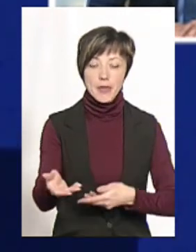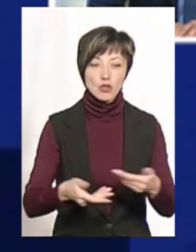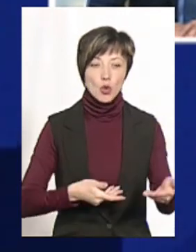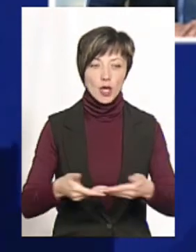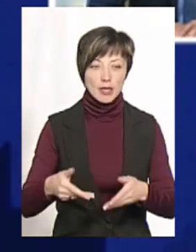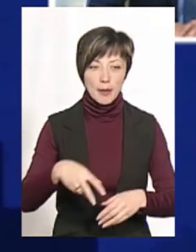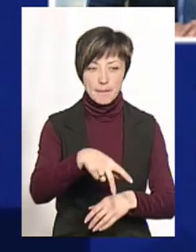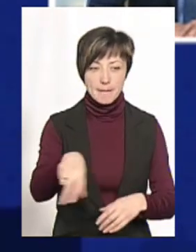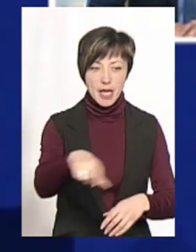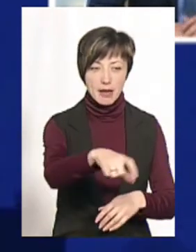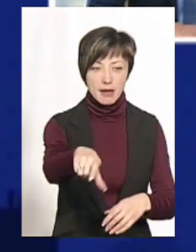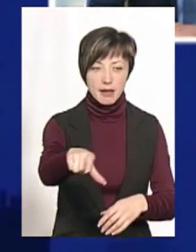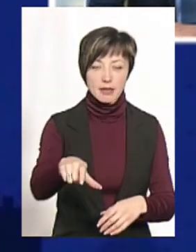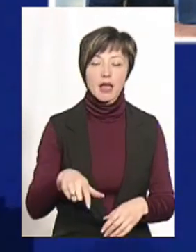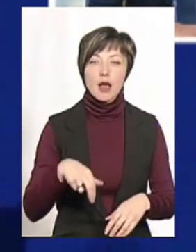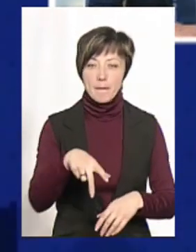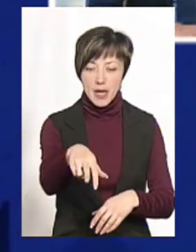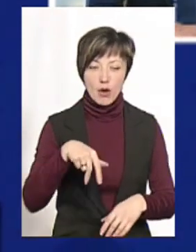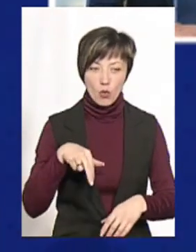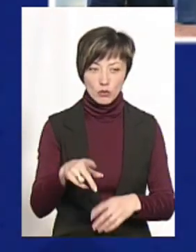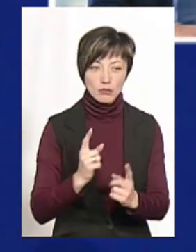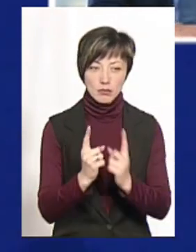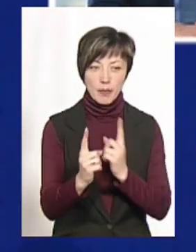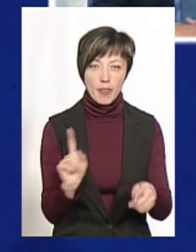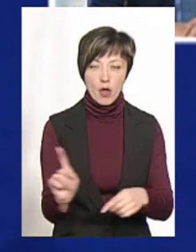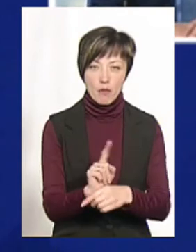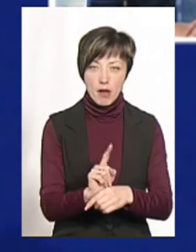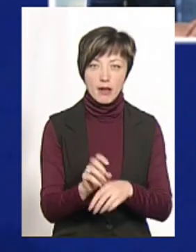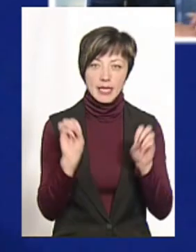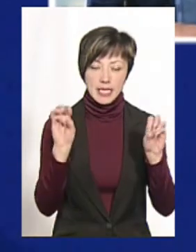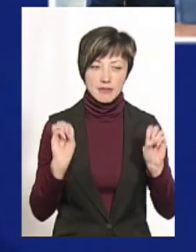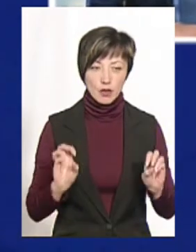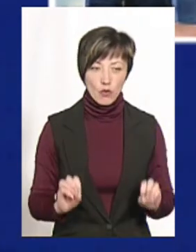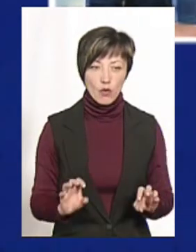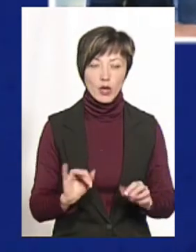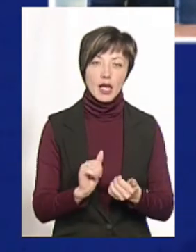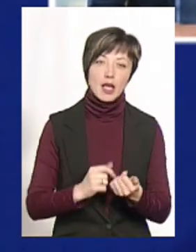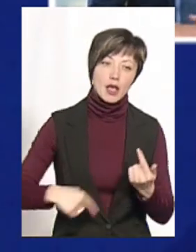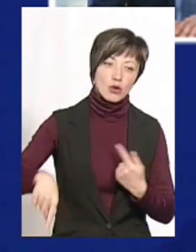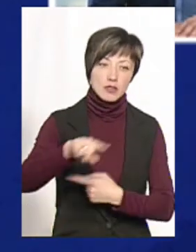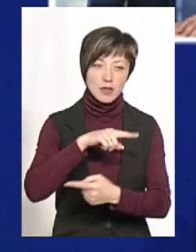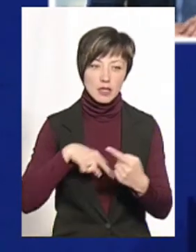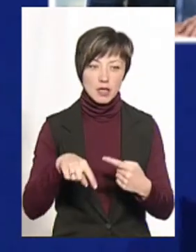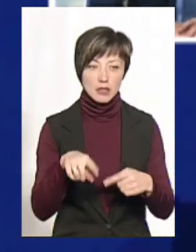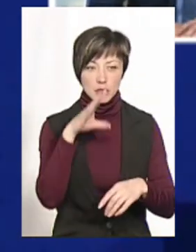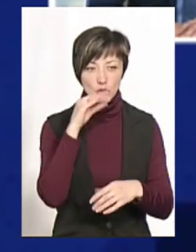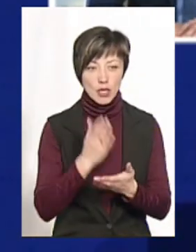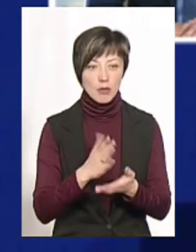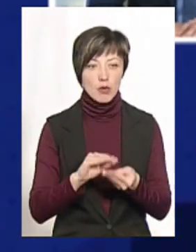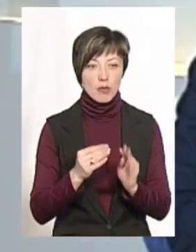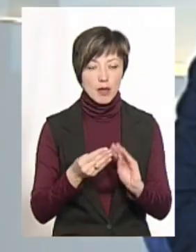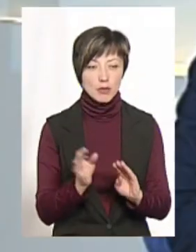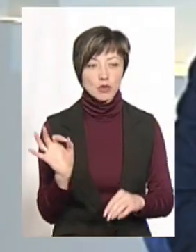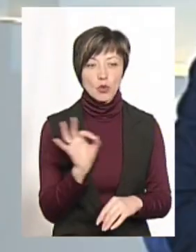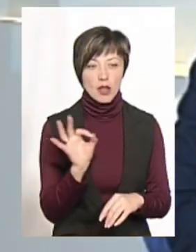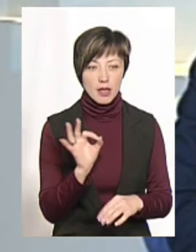пішохідний перехід, дали можливість пішоходам переходити дорогу нормально на світлофорі і розвертатись маршрутками. Те, що є проблематика